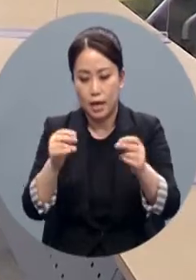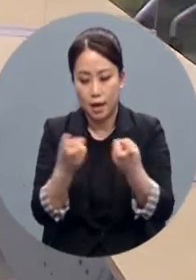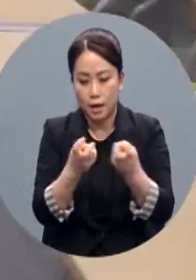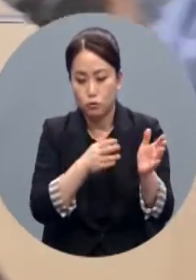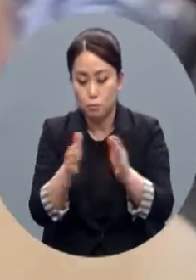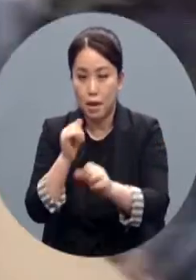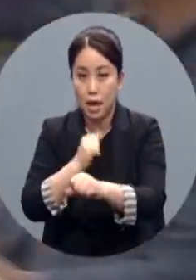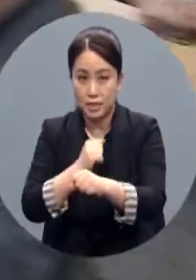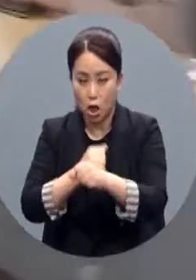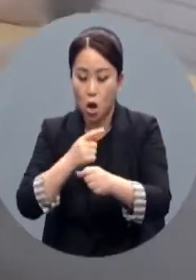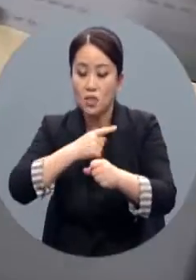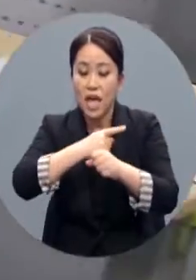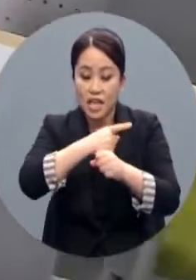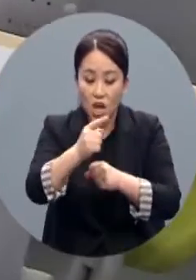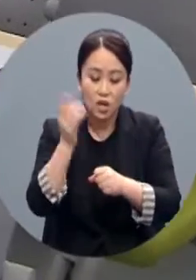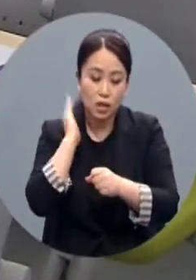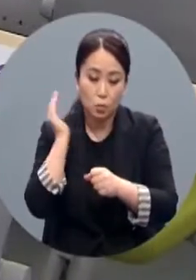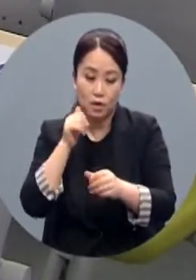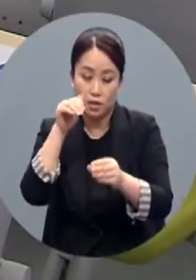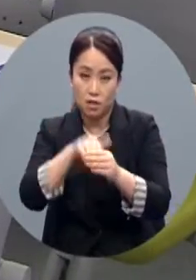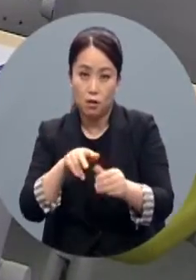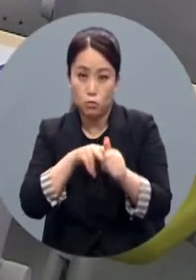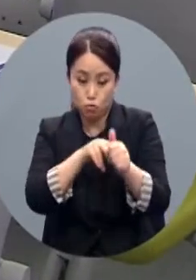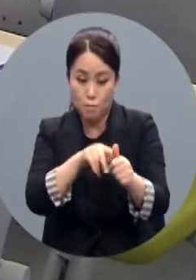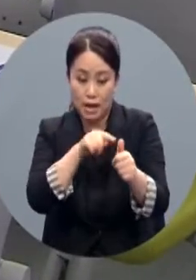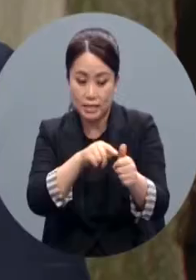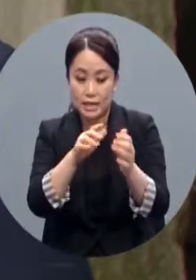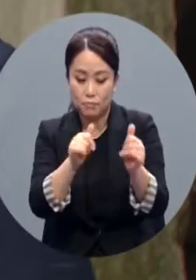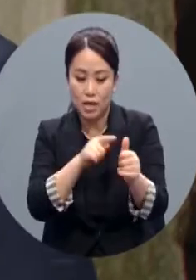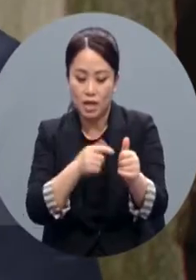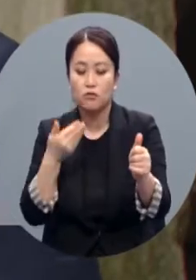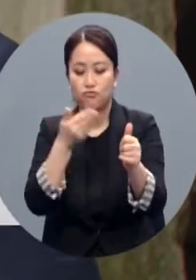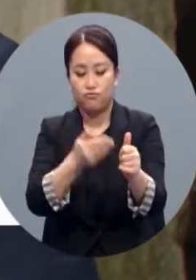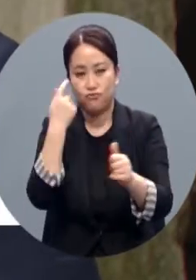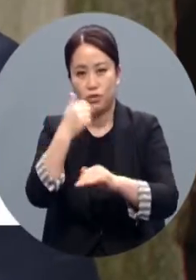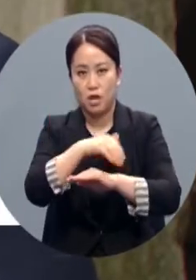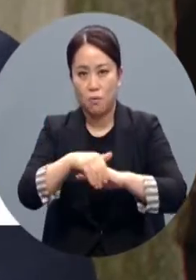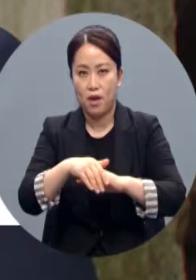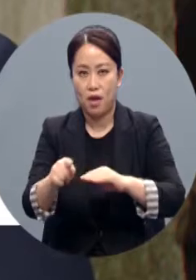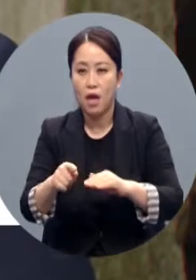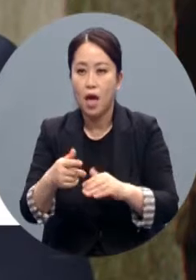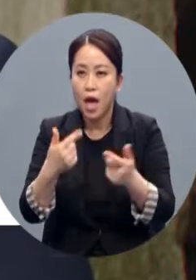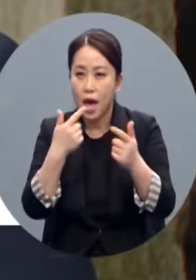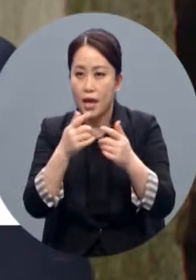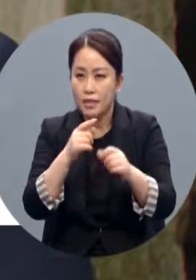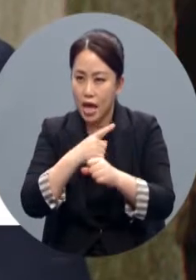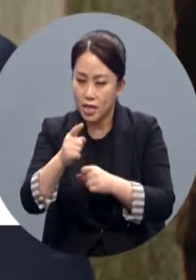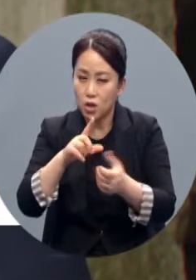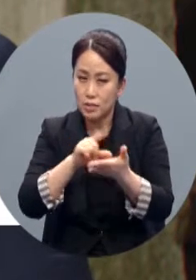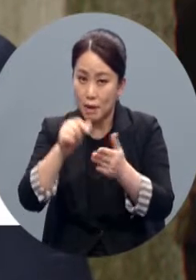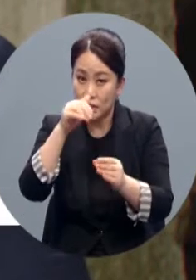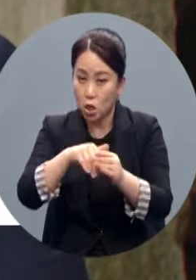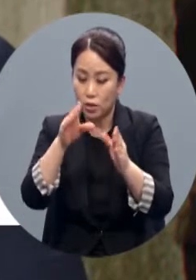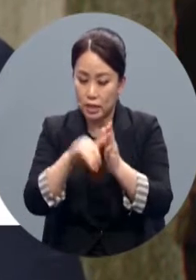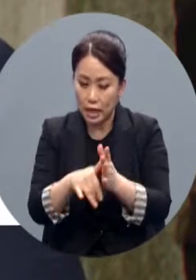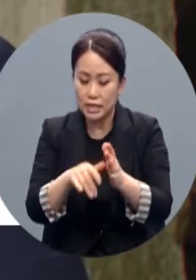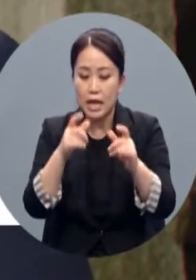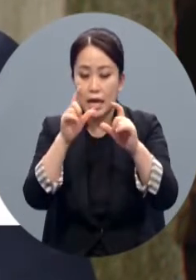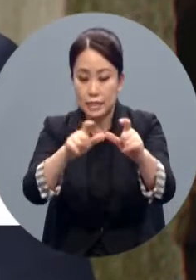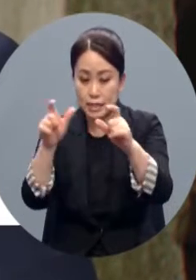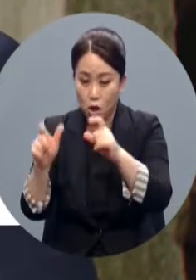후보들에게 전달할 계획입니다. 내년 지방선거 때 청년들이 각 지역마다 한 명이 아닌 두 명, 세 명씩 더 출마를